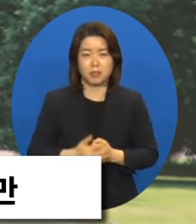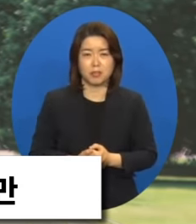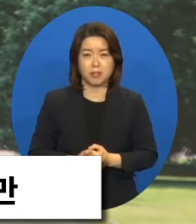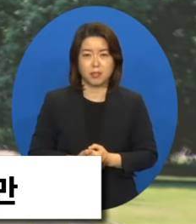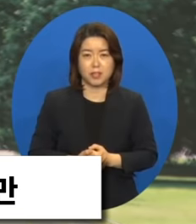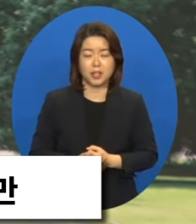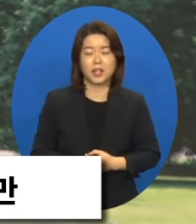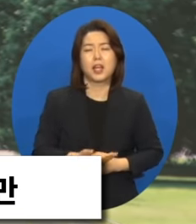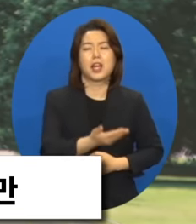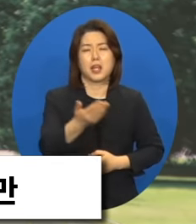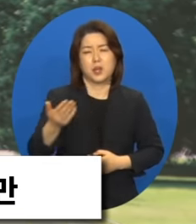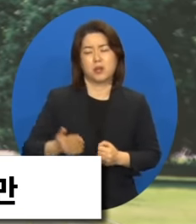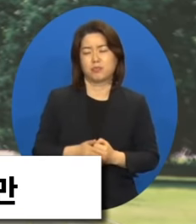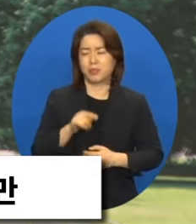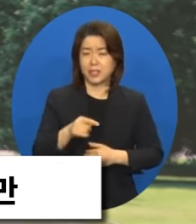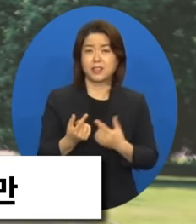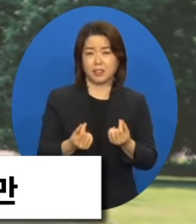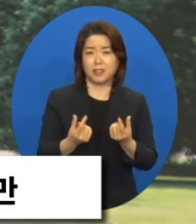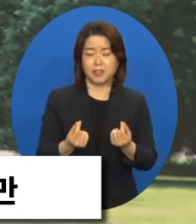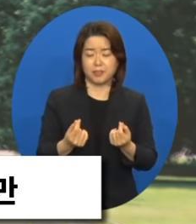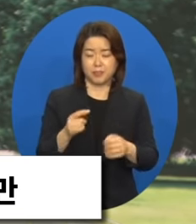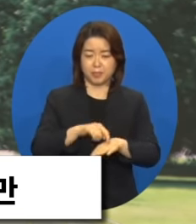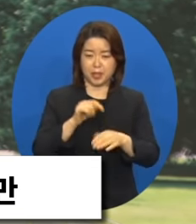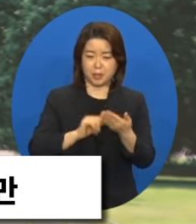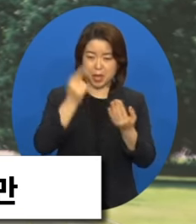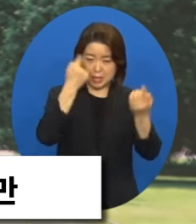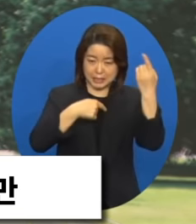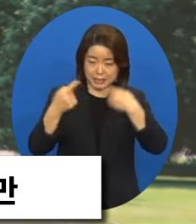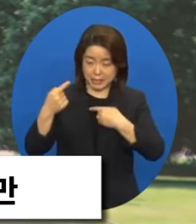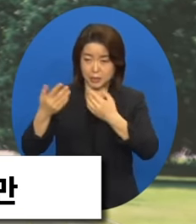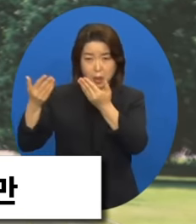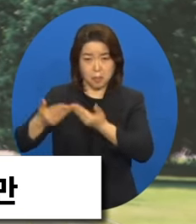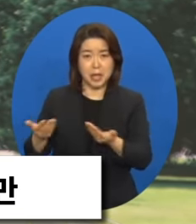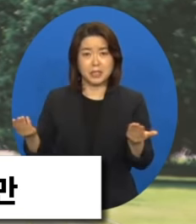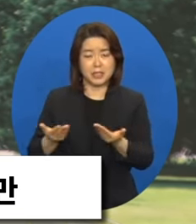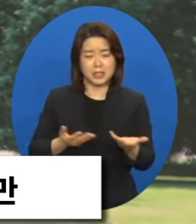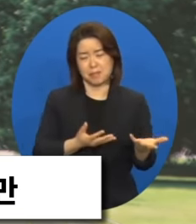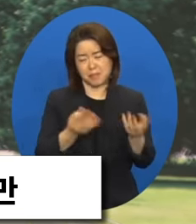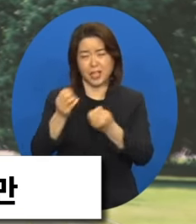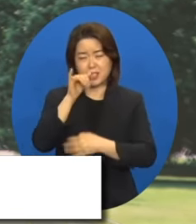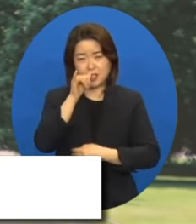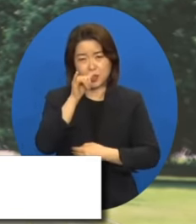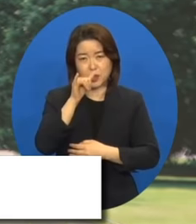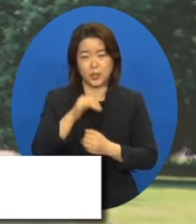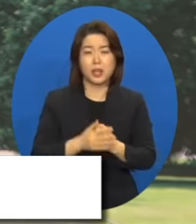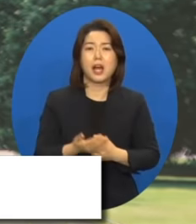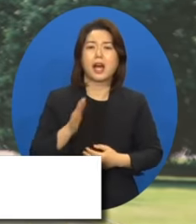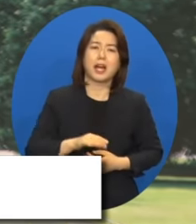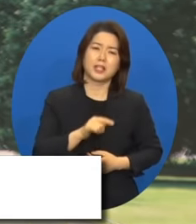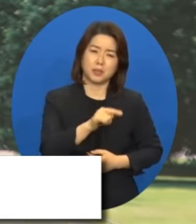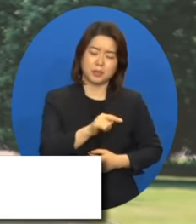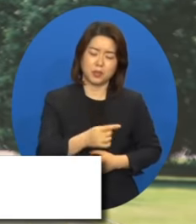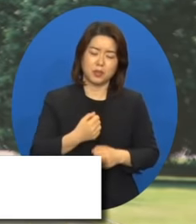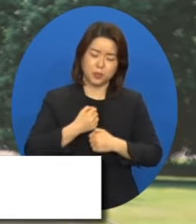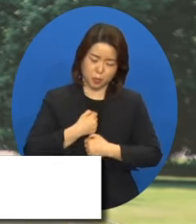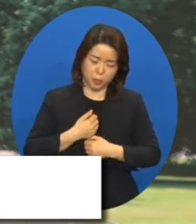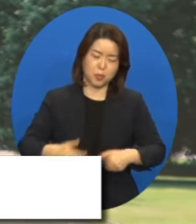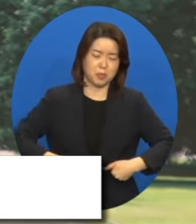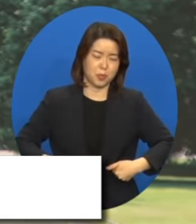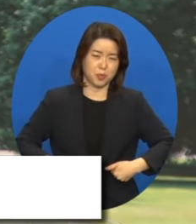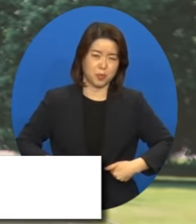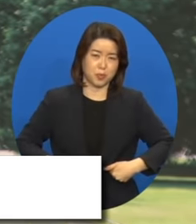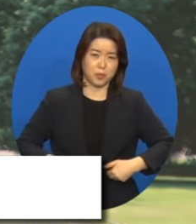여러분 이렇게 우리가 마음에 상처받을 일이 참 많지만 그거 정말 조심해야 하는